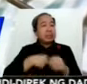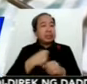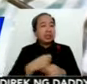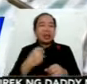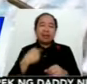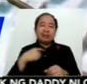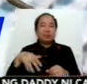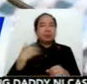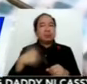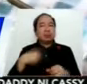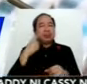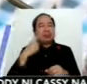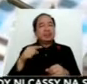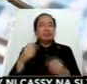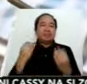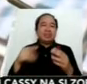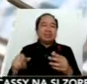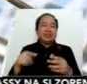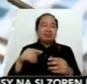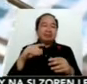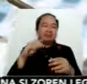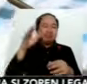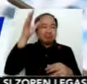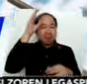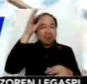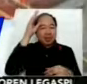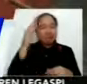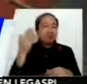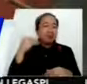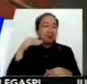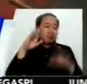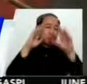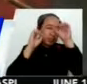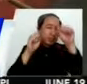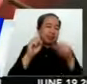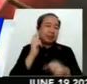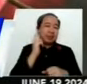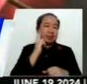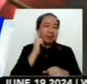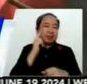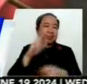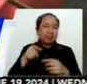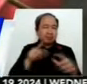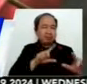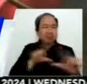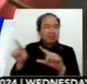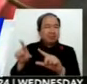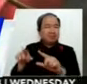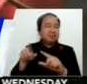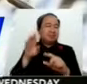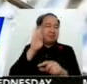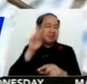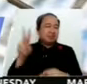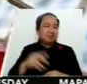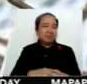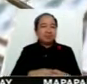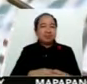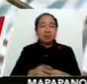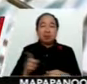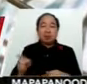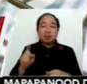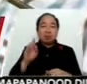VP Sara na si dating Pangulong Duterte laban kay Pangulong Marcos. Si Bongbong Marcos bangag noon,